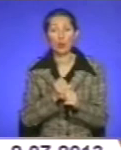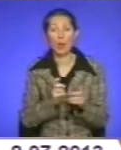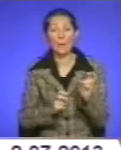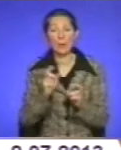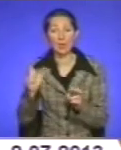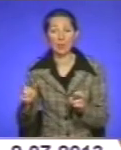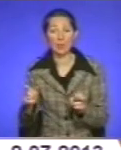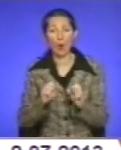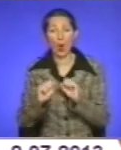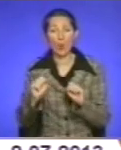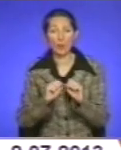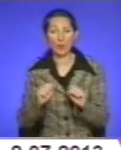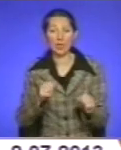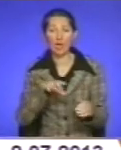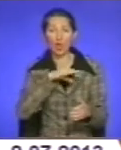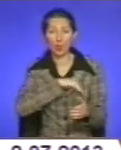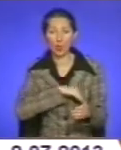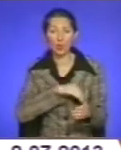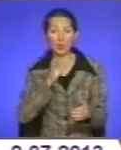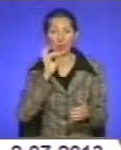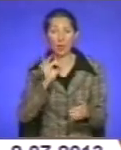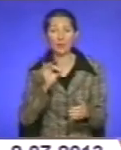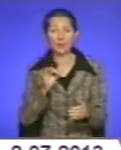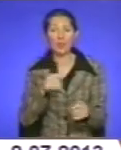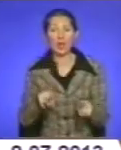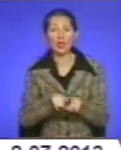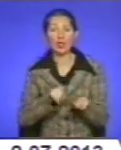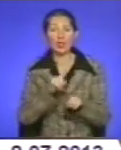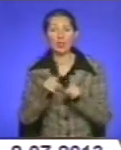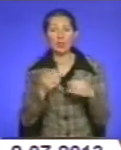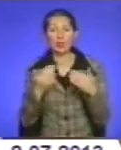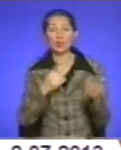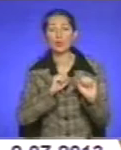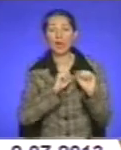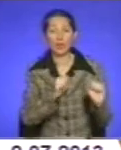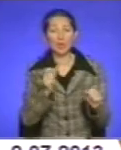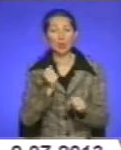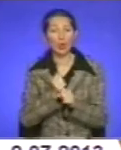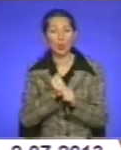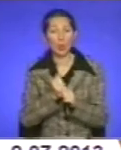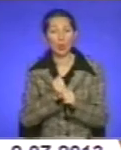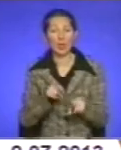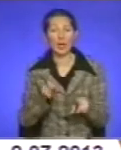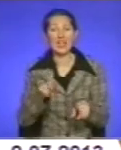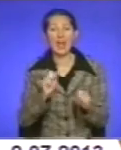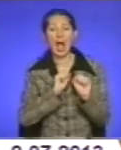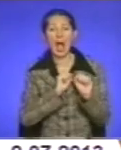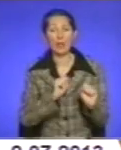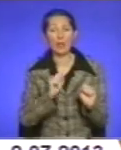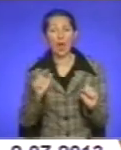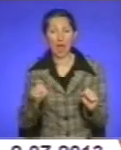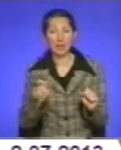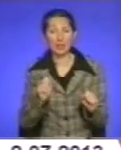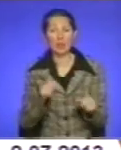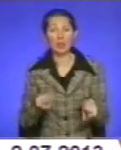Міндоходів, зауважує Наталія Солтис. Також зміни стосуються адвокатської роботи. Як і адвокатська діяльність, так і діяльність